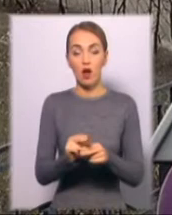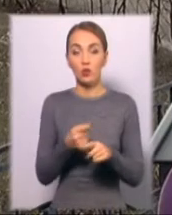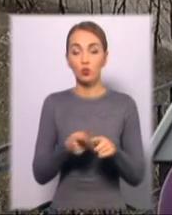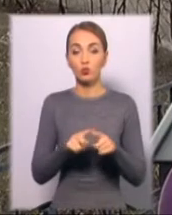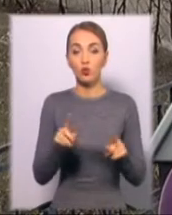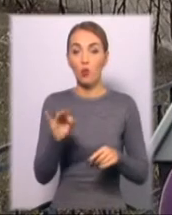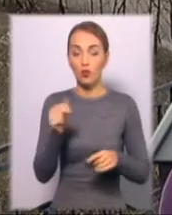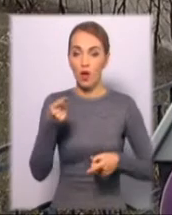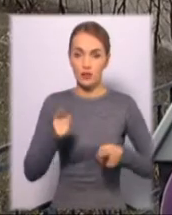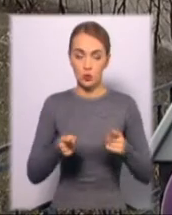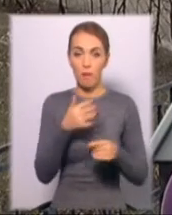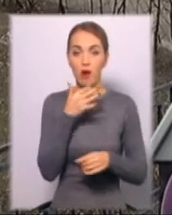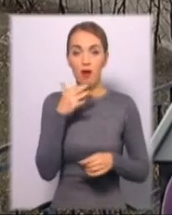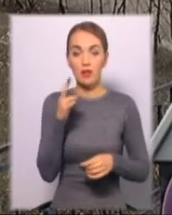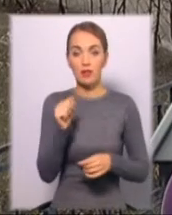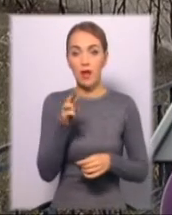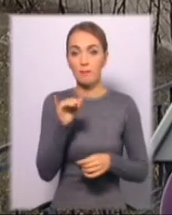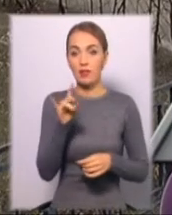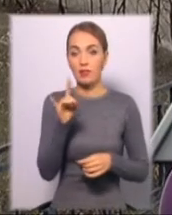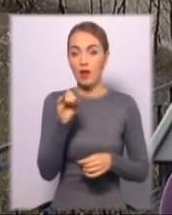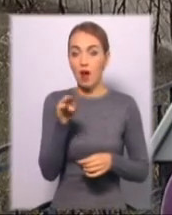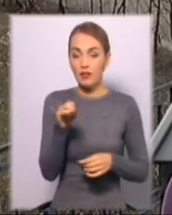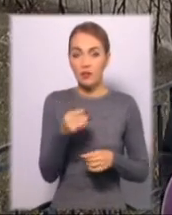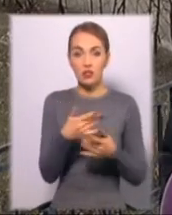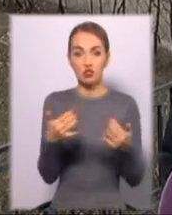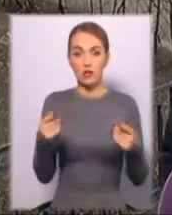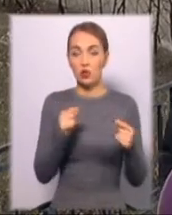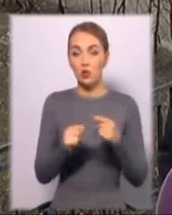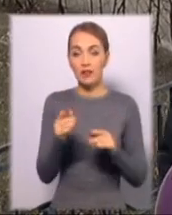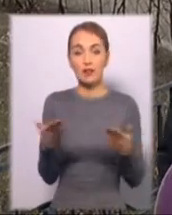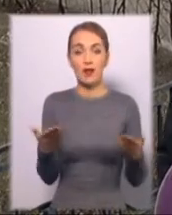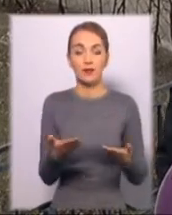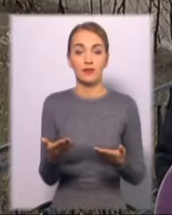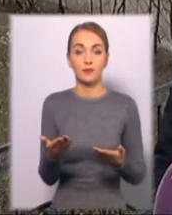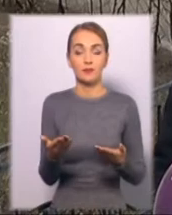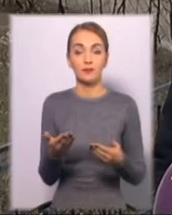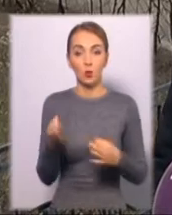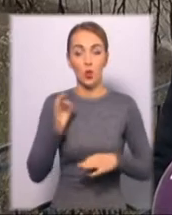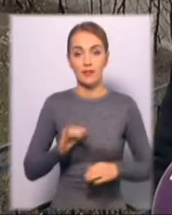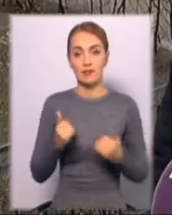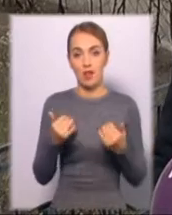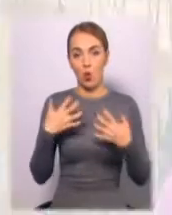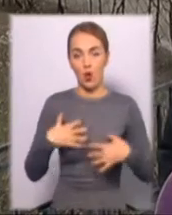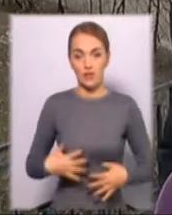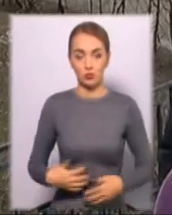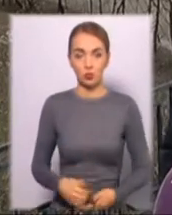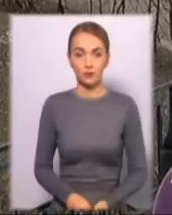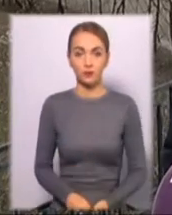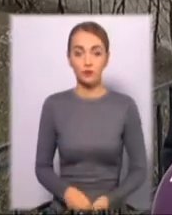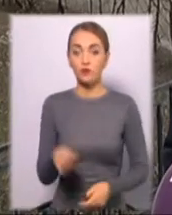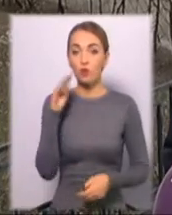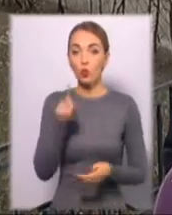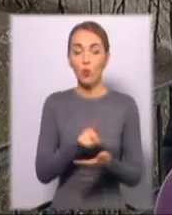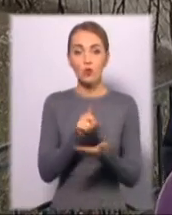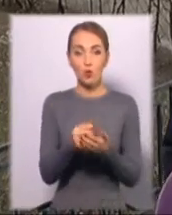вона дійсно багата на мінерали, багата на інших речовин, які корисні для організму. Воду обов'язково